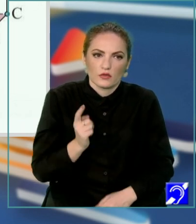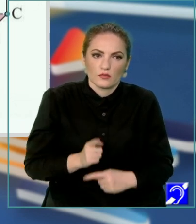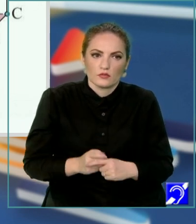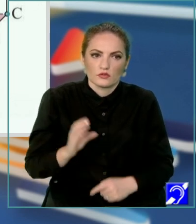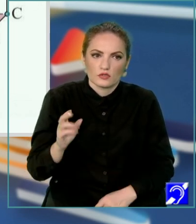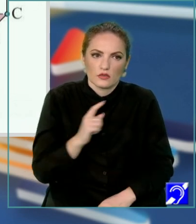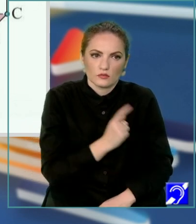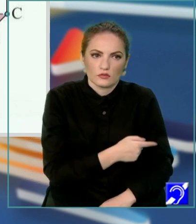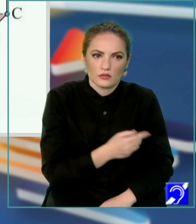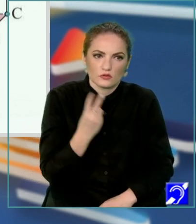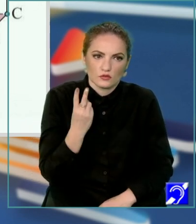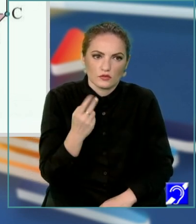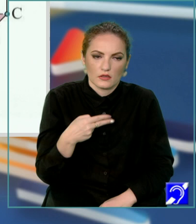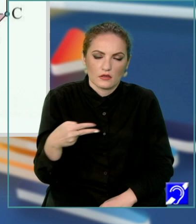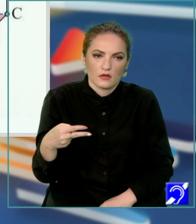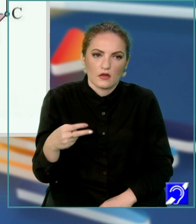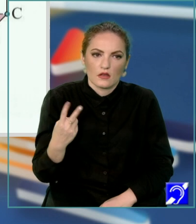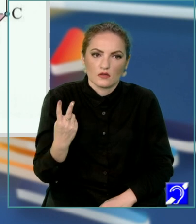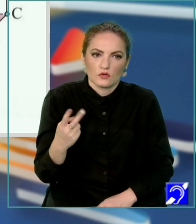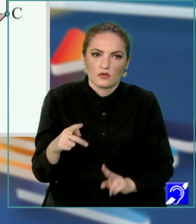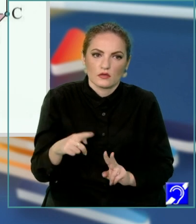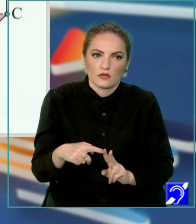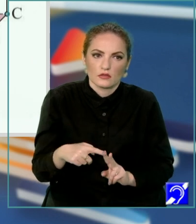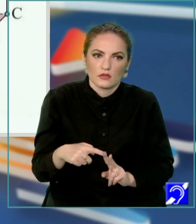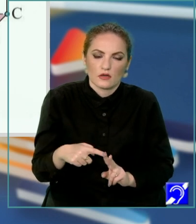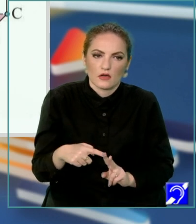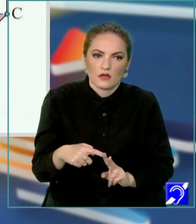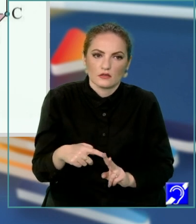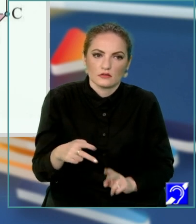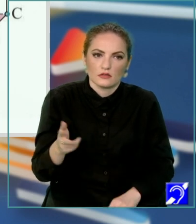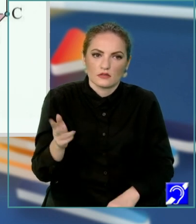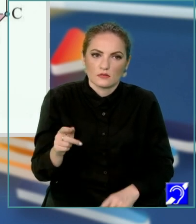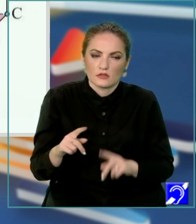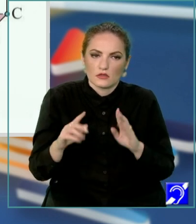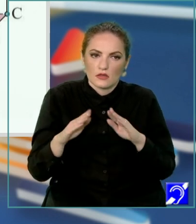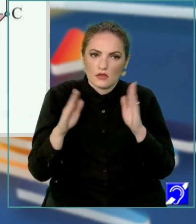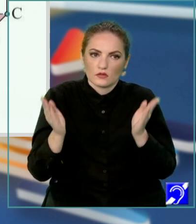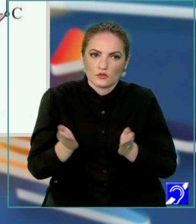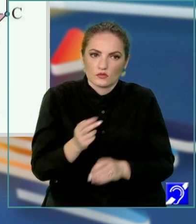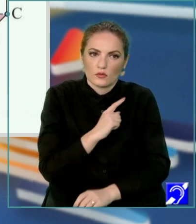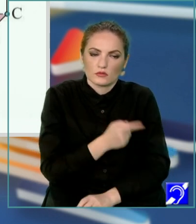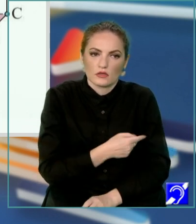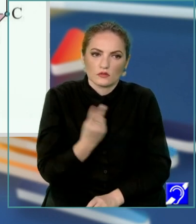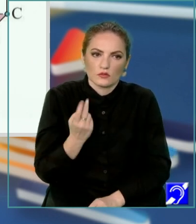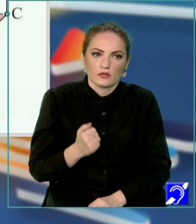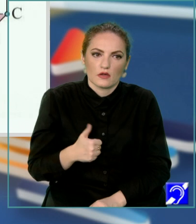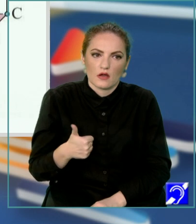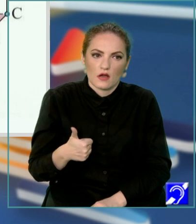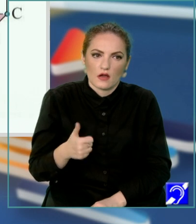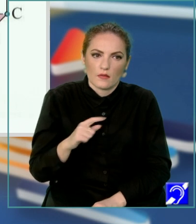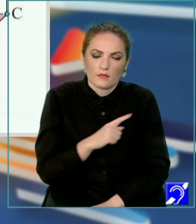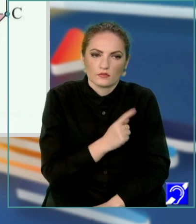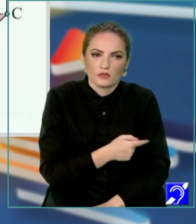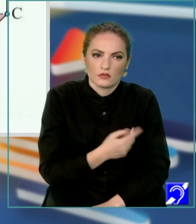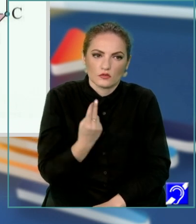pătrat egal cu 2 radical din 13 totul la pătrat a pătrat plus b pătrat egal cu zece la